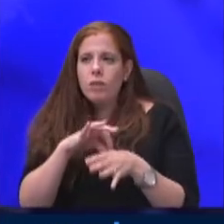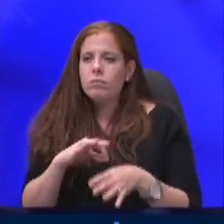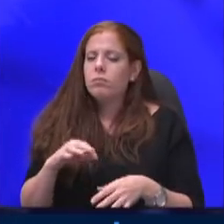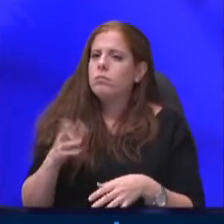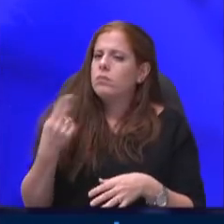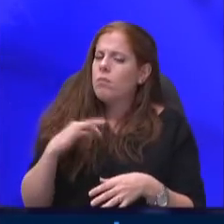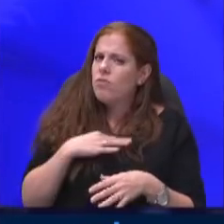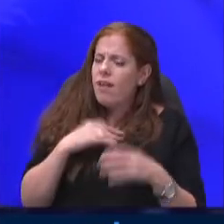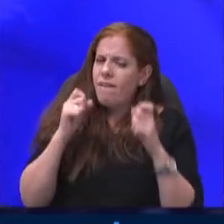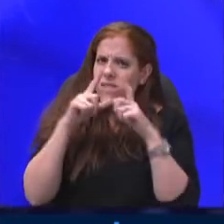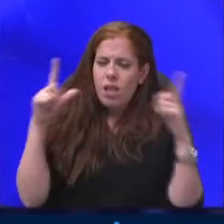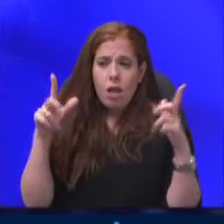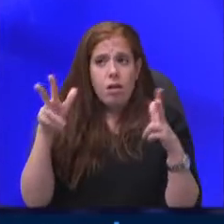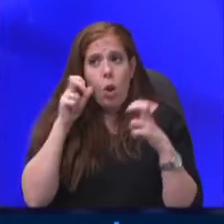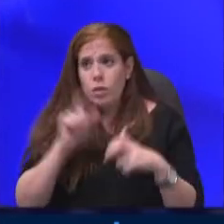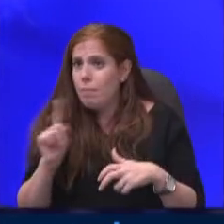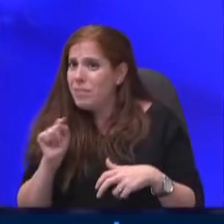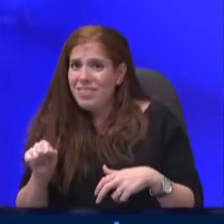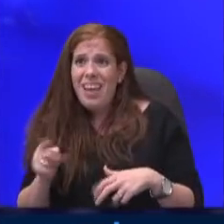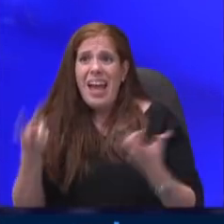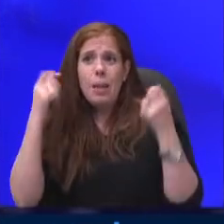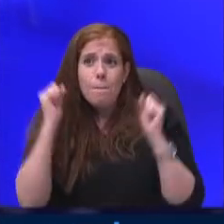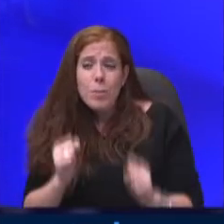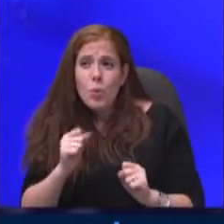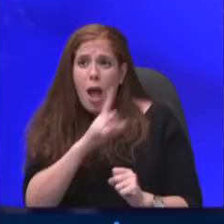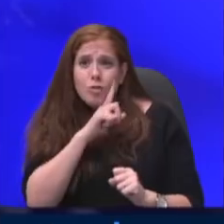לזה. הייתי בטוחה שאמא בבית חולים,